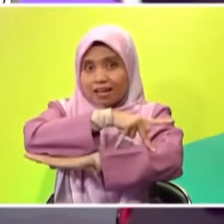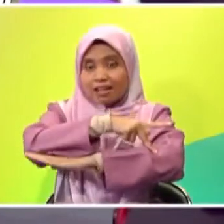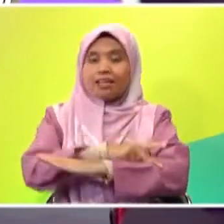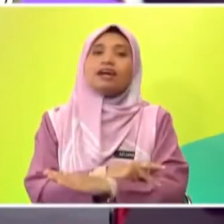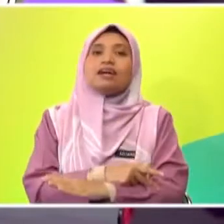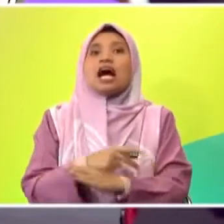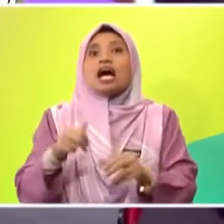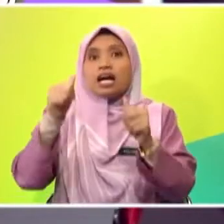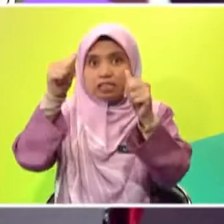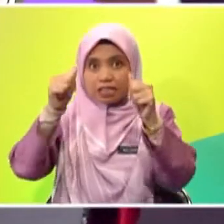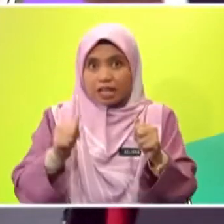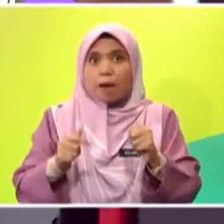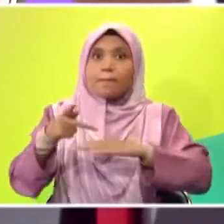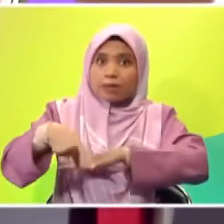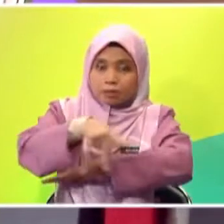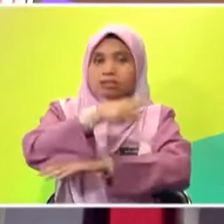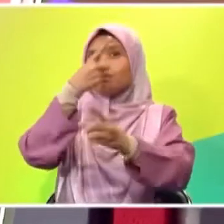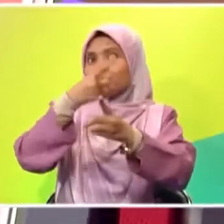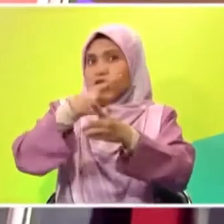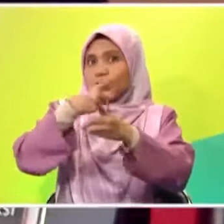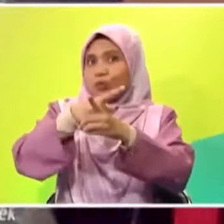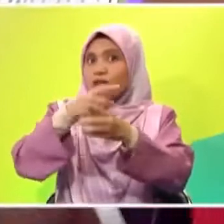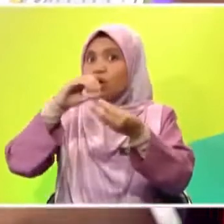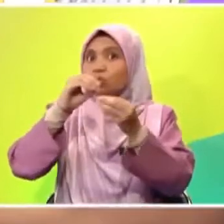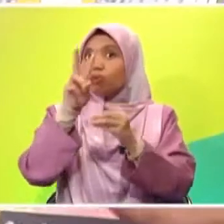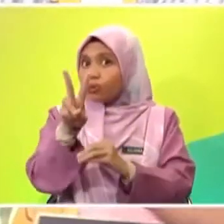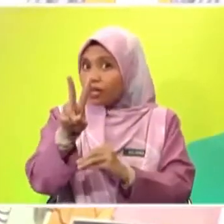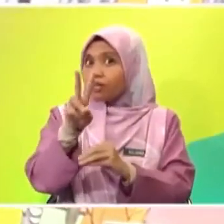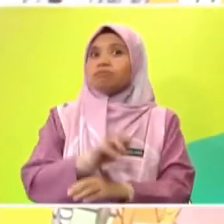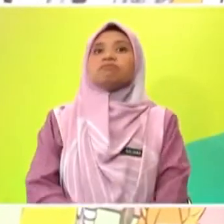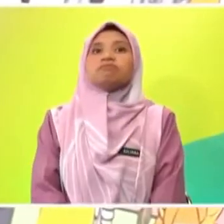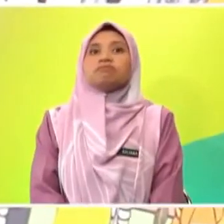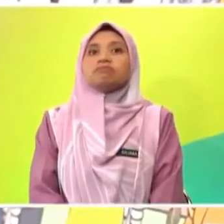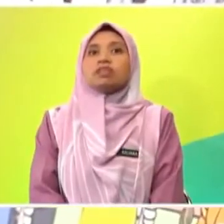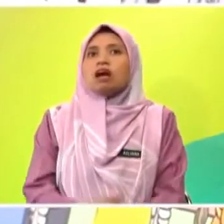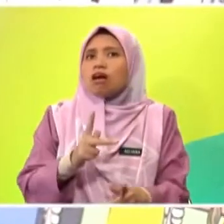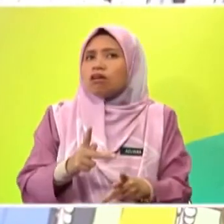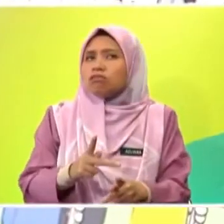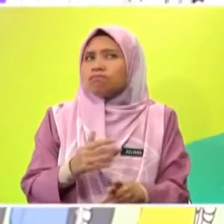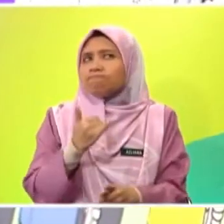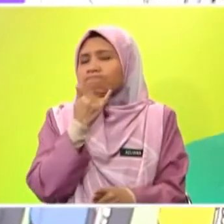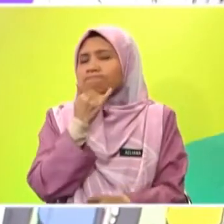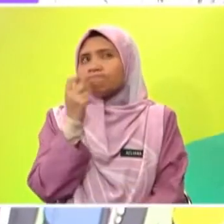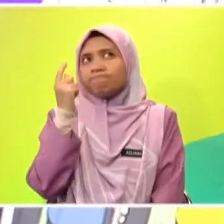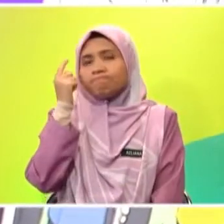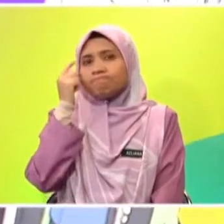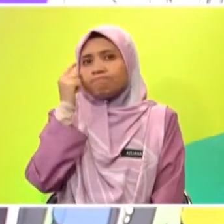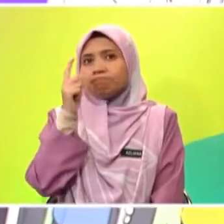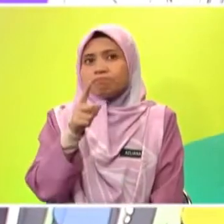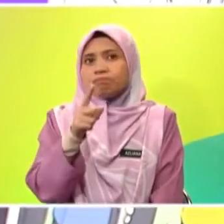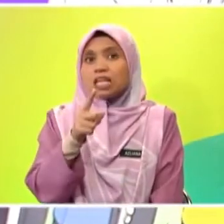acare pabrik perbarisan yang gak pake dunia aku Gaina Oke kalau tak salah saya Ini